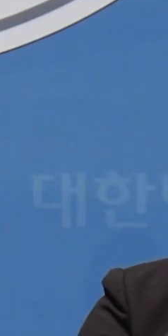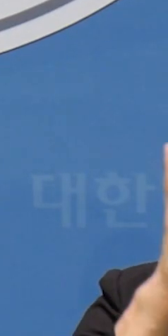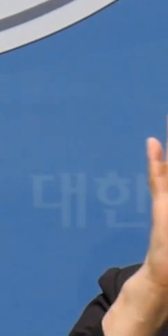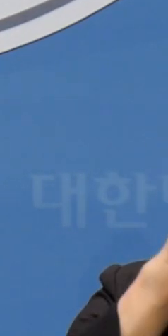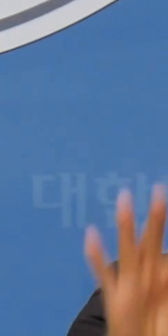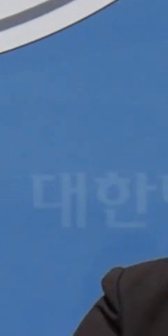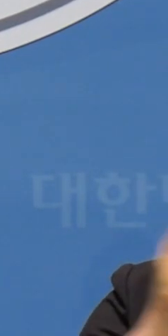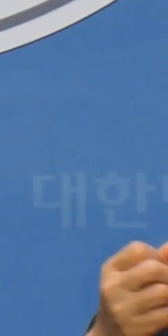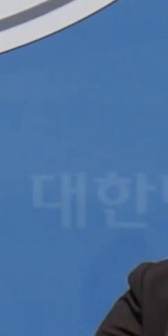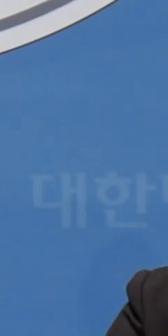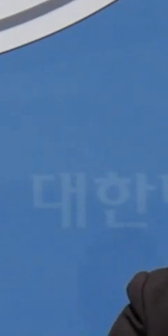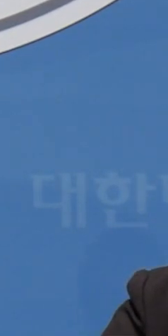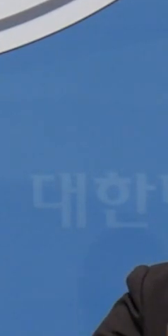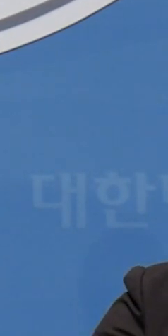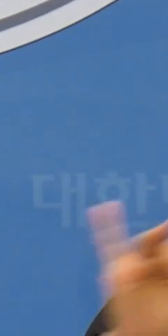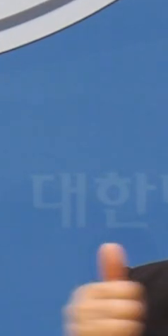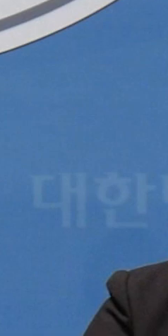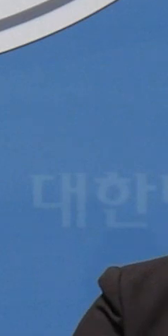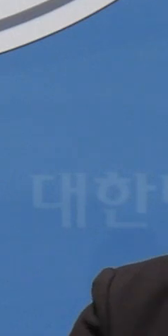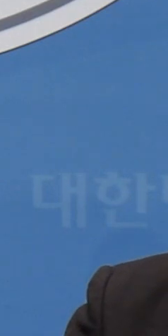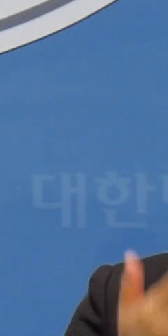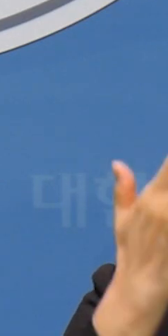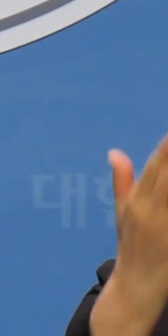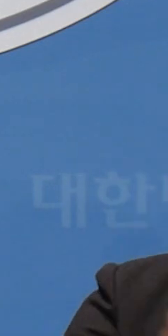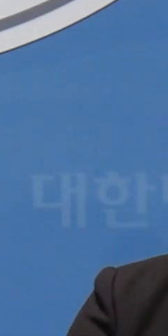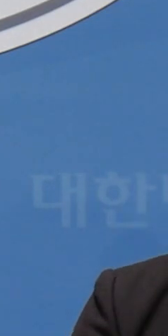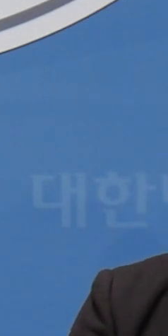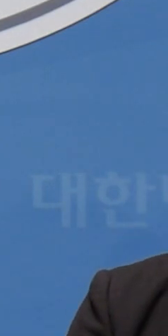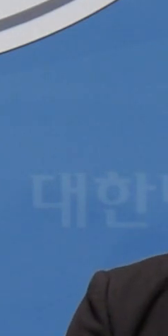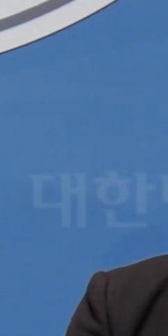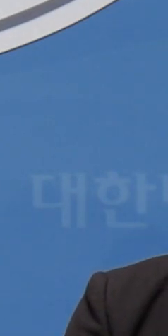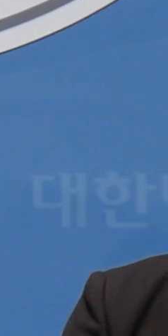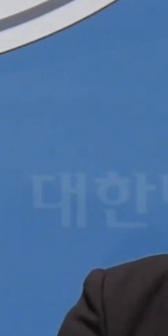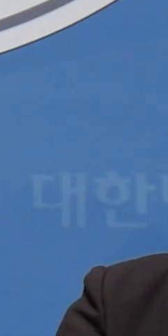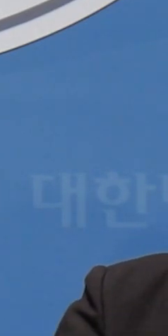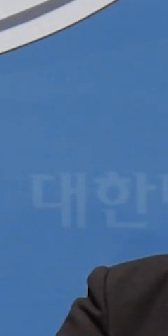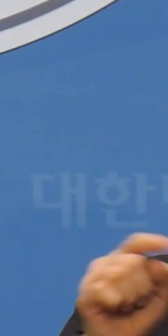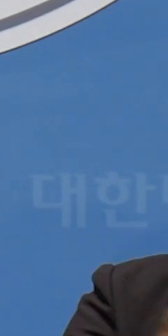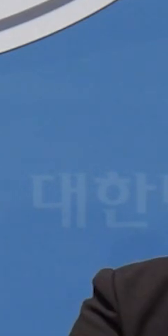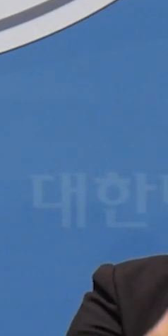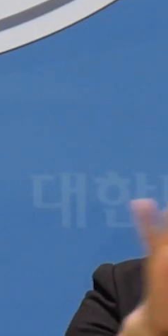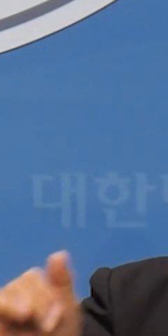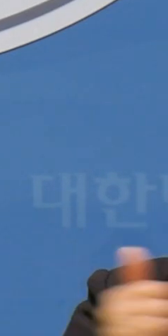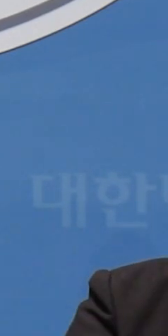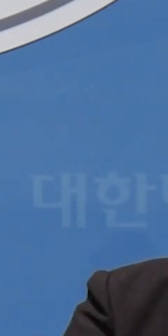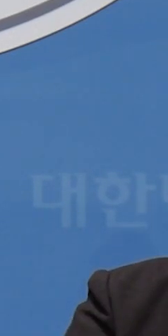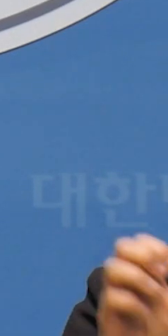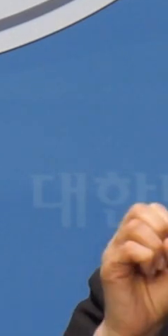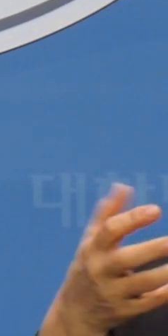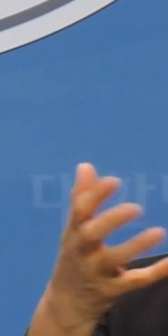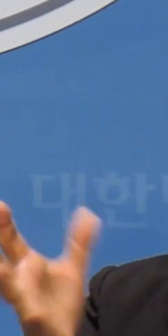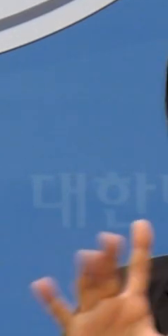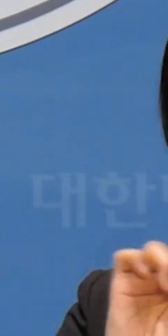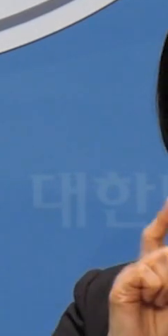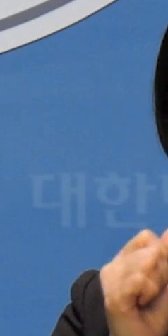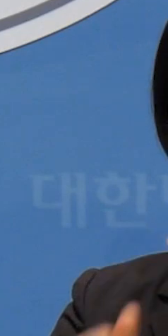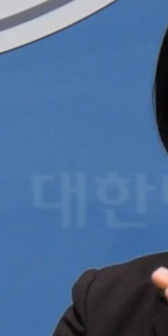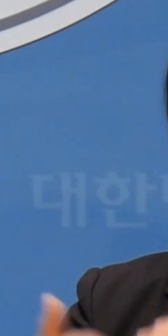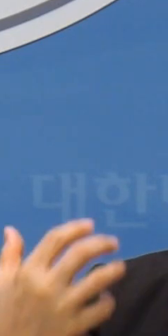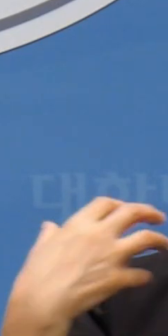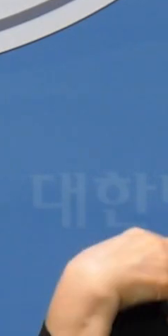되겠다는 각오로 헌신하겠습니다. 힘있는 정치 신인, 집권 여당의 대변인인